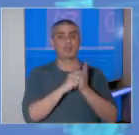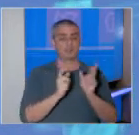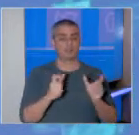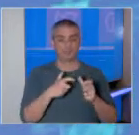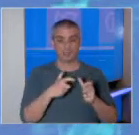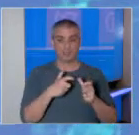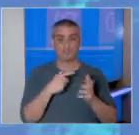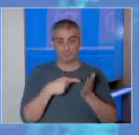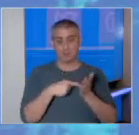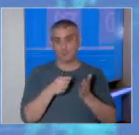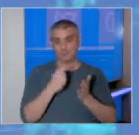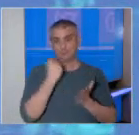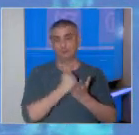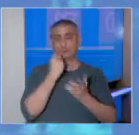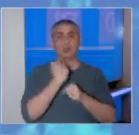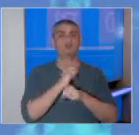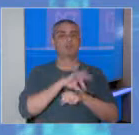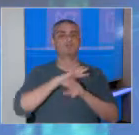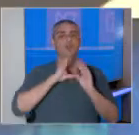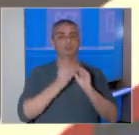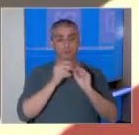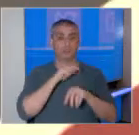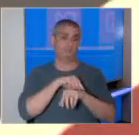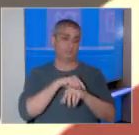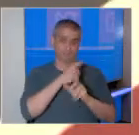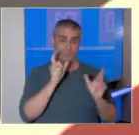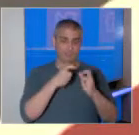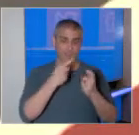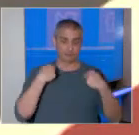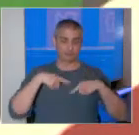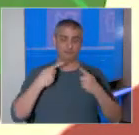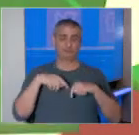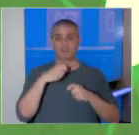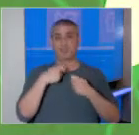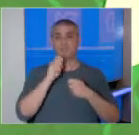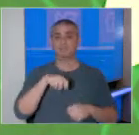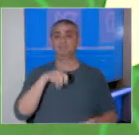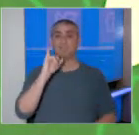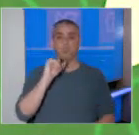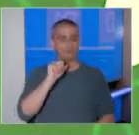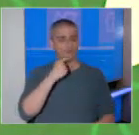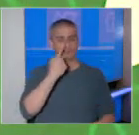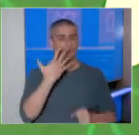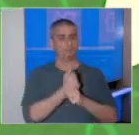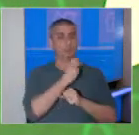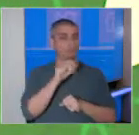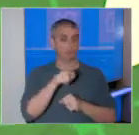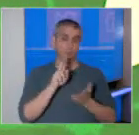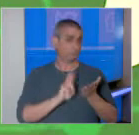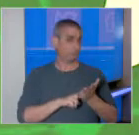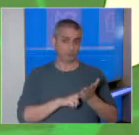הסגר, ובעקבות כך אישרה להפעיל רפואה משלימה במהלכו. יושב ראש הוועדה, חבר הכנסת יעקב אשר, זקף את הצלחת העניין